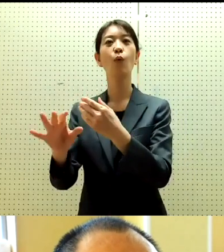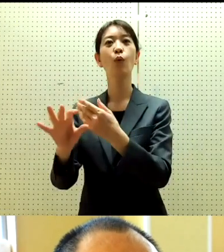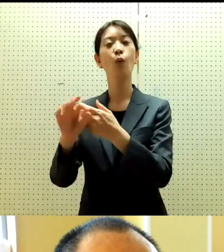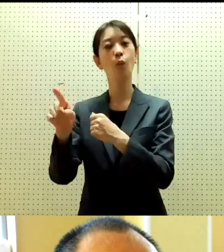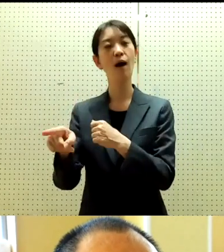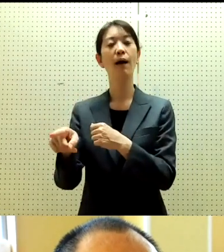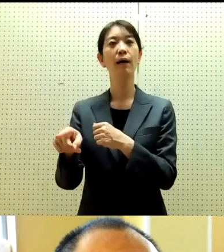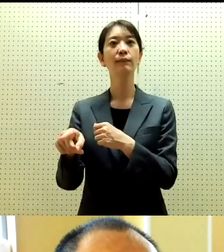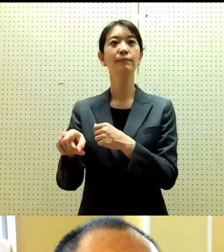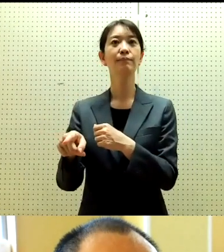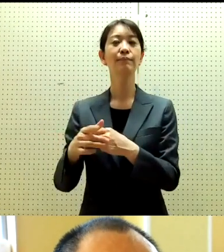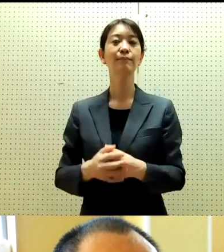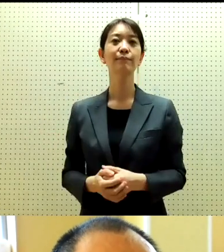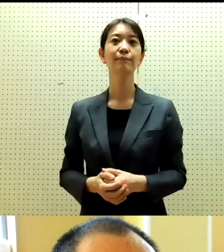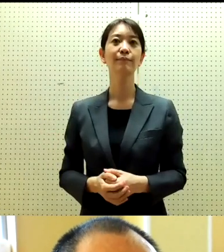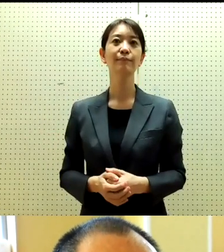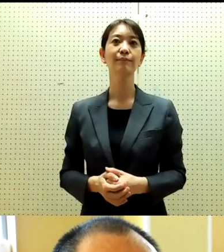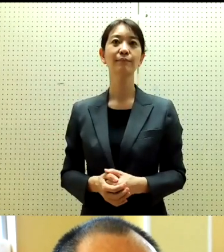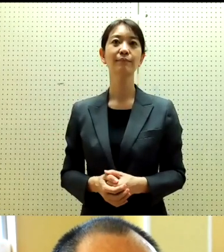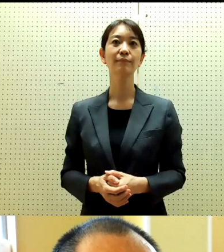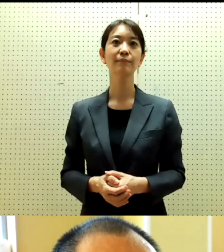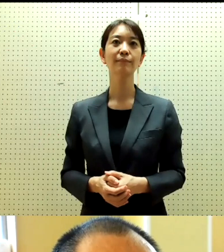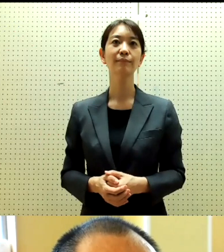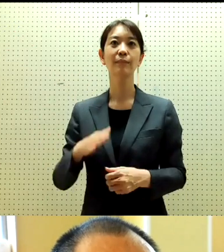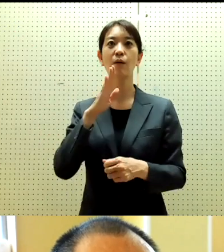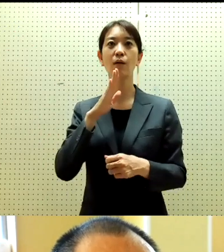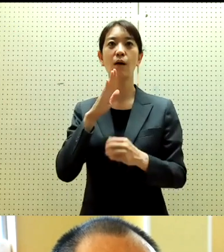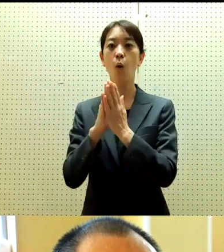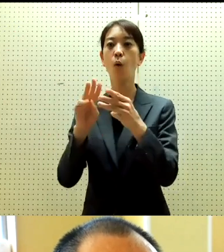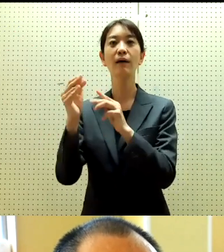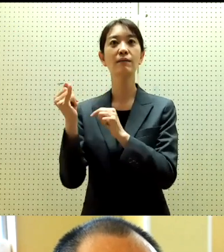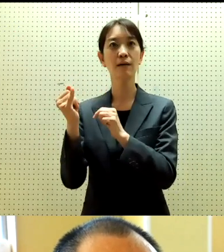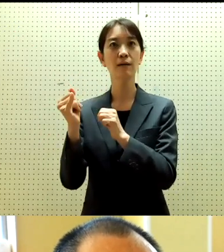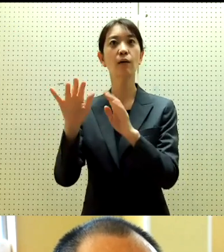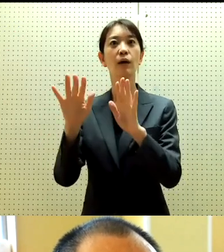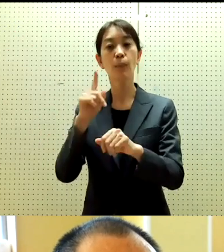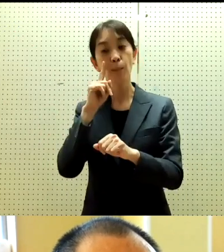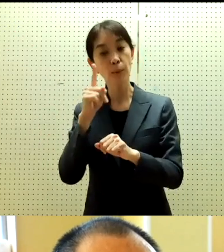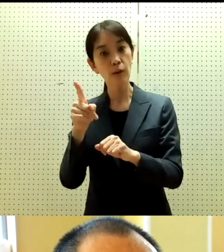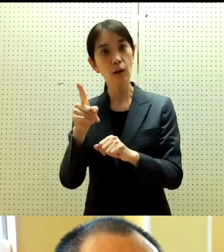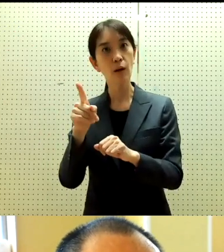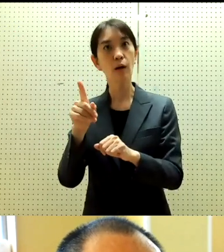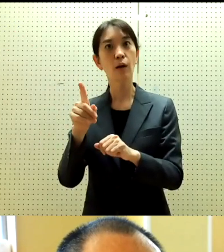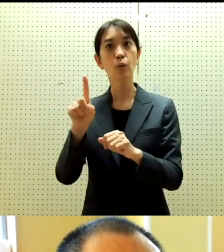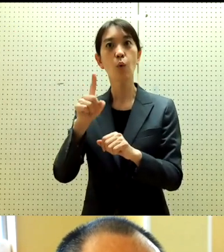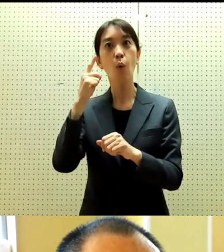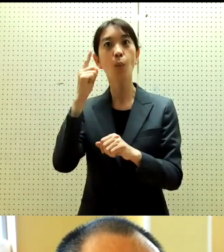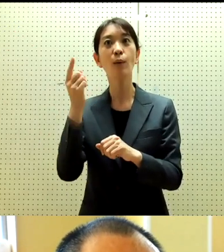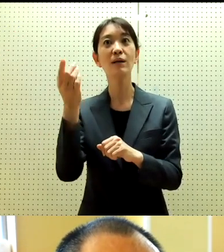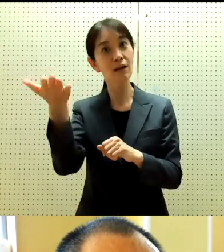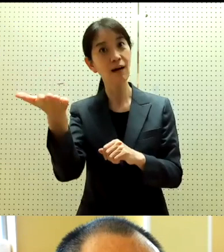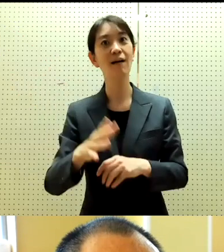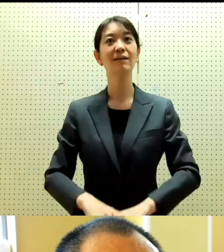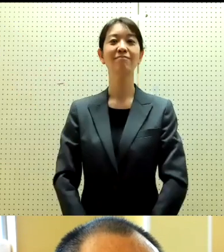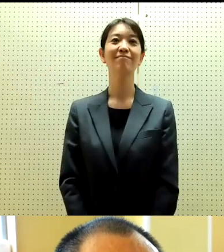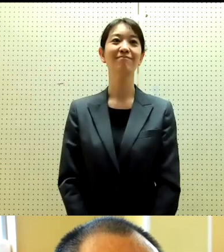と思うんですけれども、本田さん特にこの、 あの洋画小学校の事例見てですねどんなところを気がつけますかね。ち